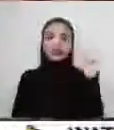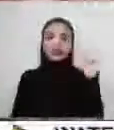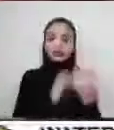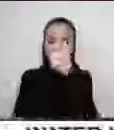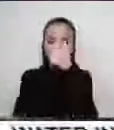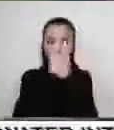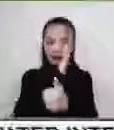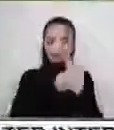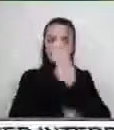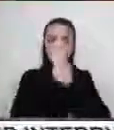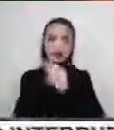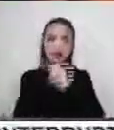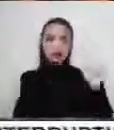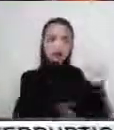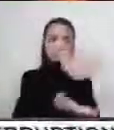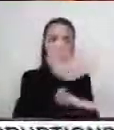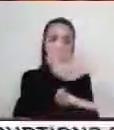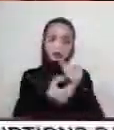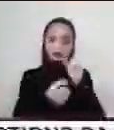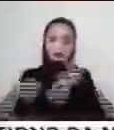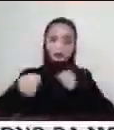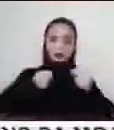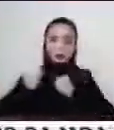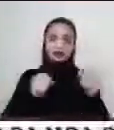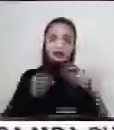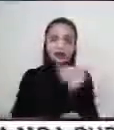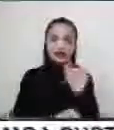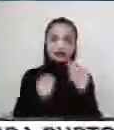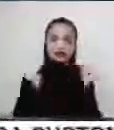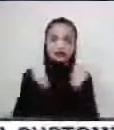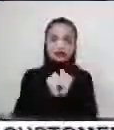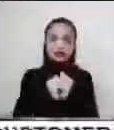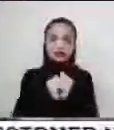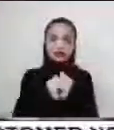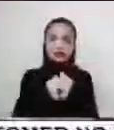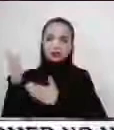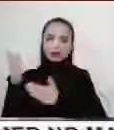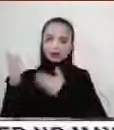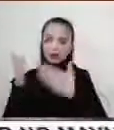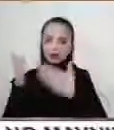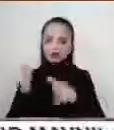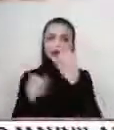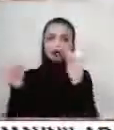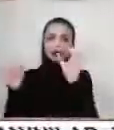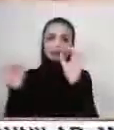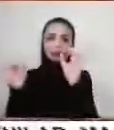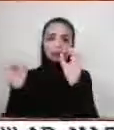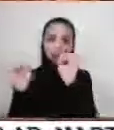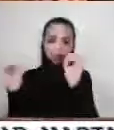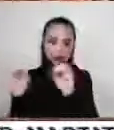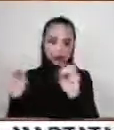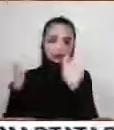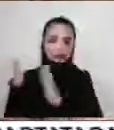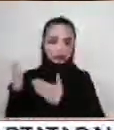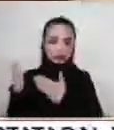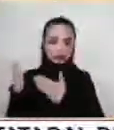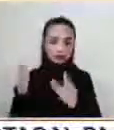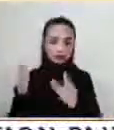2018, nagsimulang maging active sa pag-attend sa mga iba't ibang fashion week si Heart.